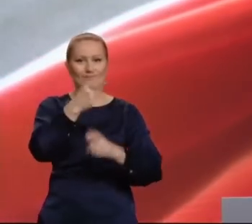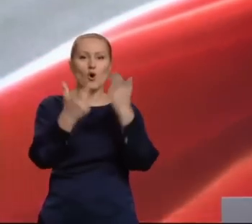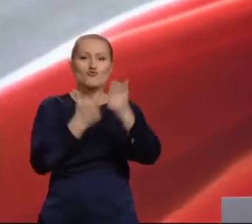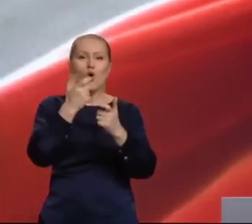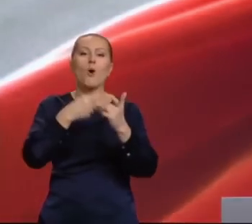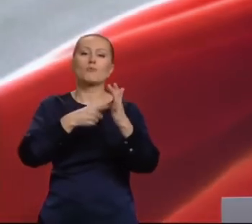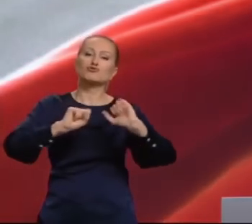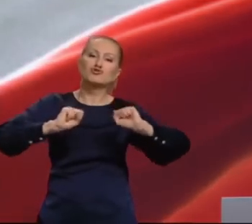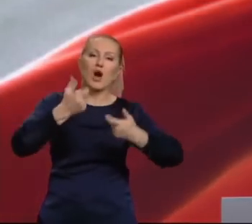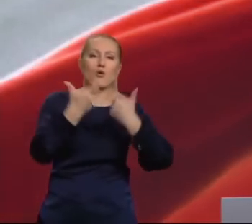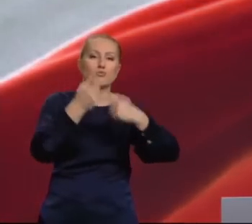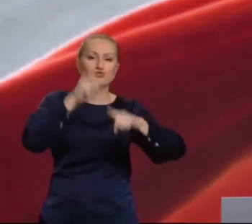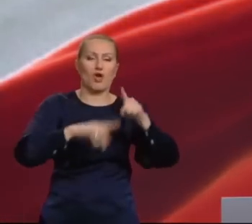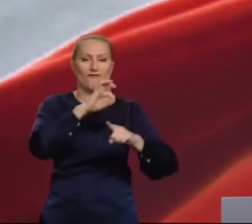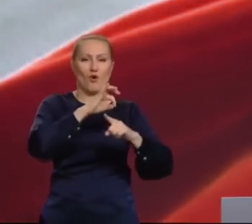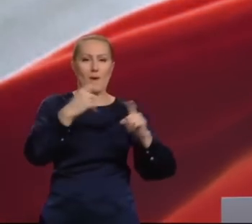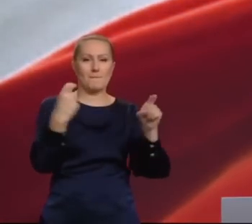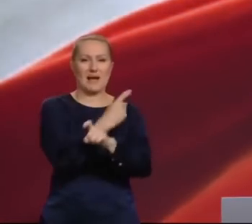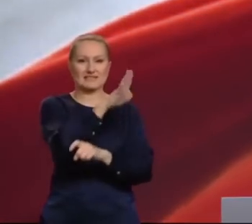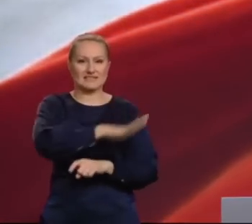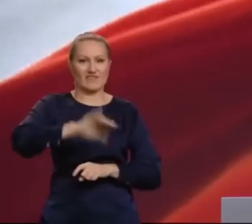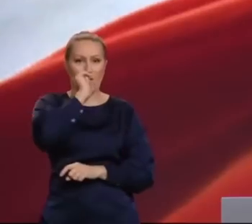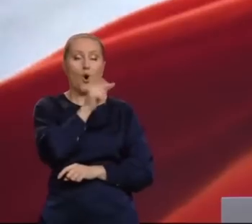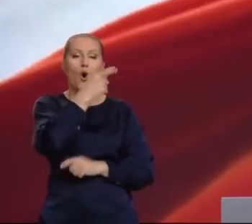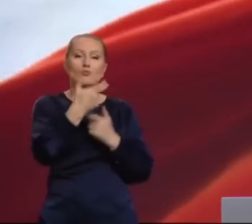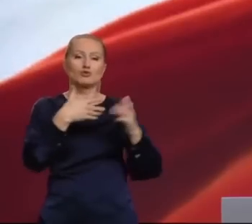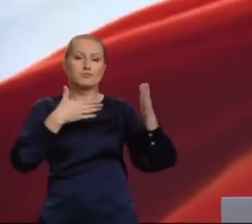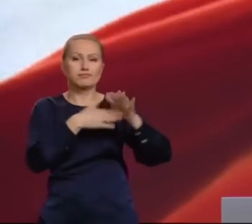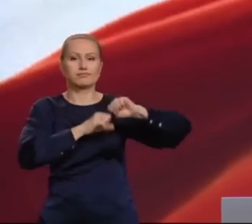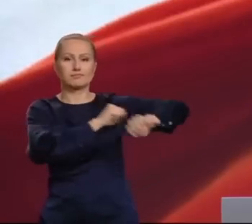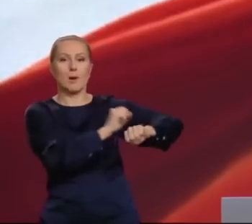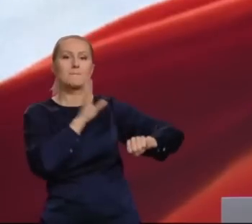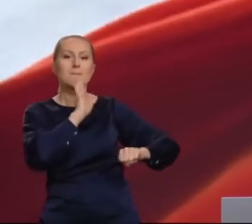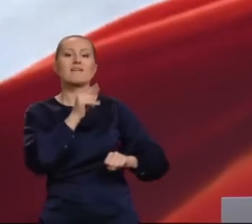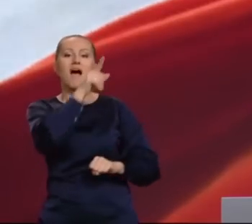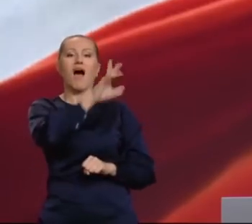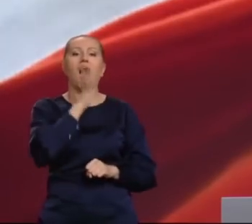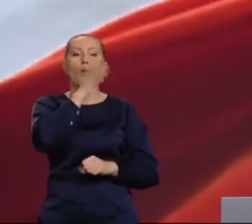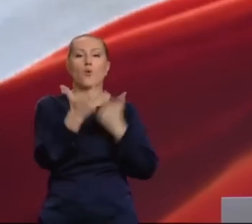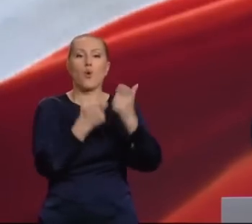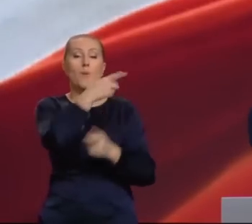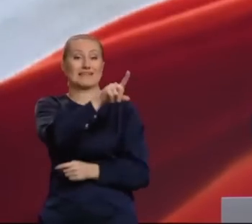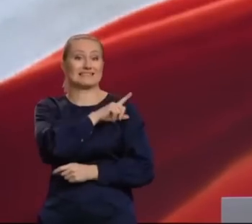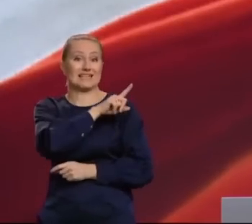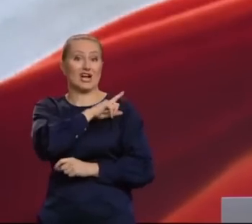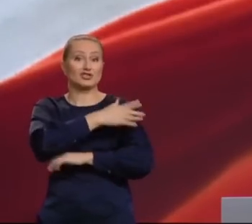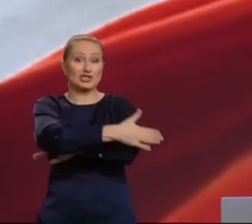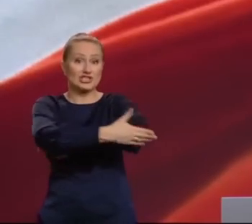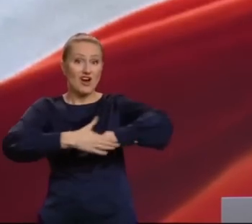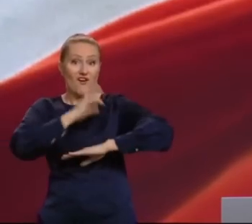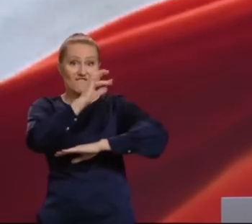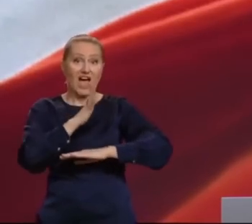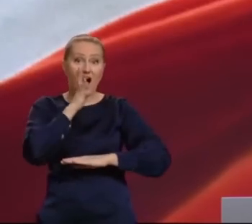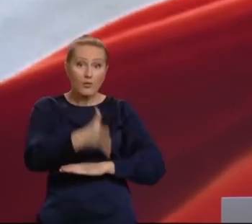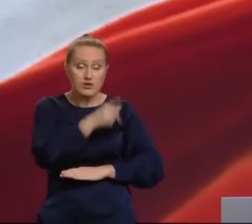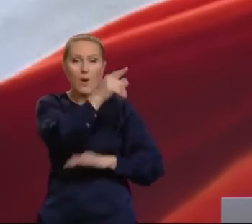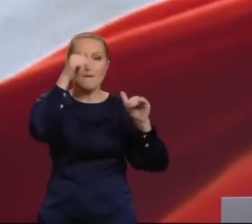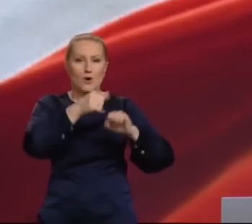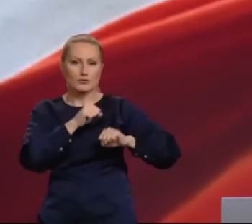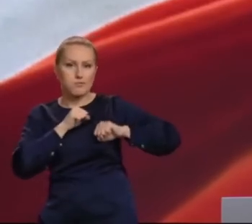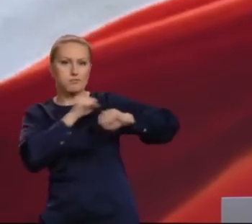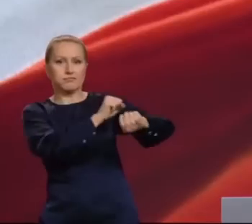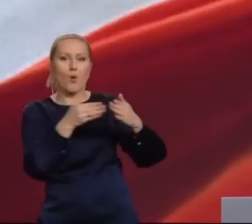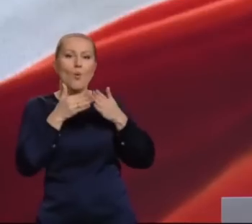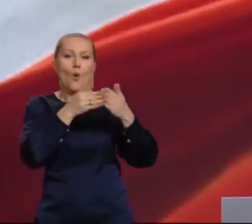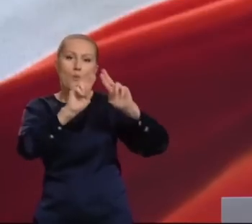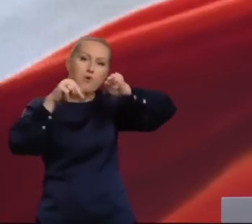państw europejskich. To trzeba zatrzymać, używając siły, tak jak robi Australia. Straż Przybrzeżna Australii ma prawo używać siły po to, żeby zawrócić łodzi.